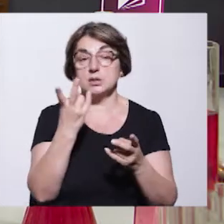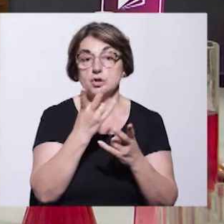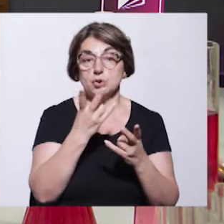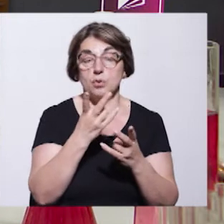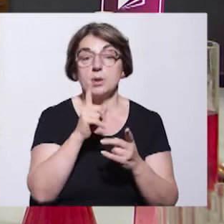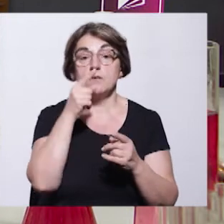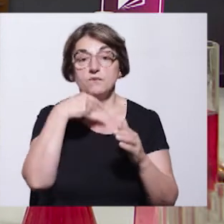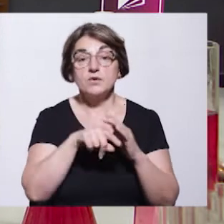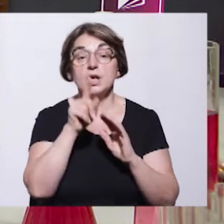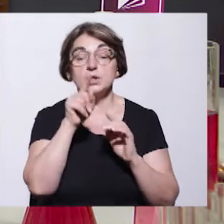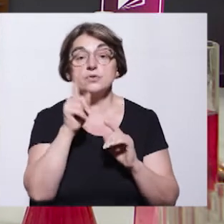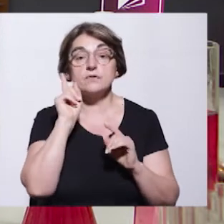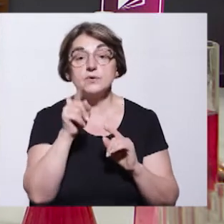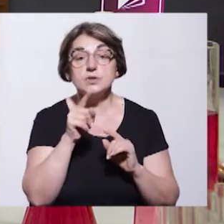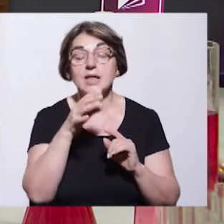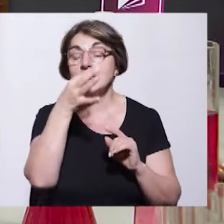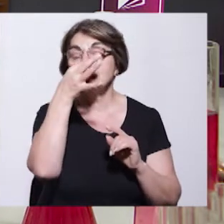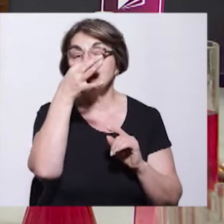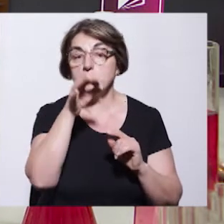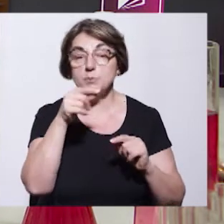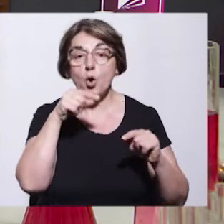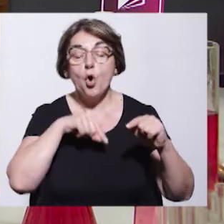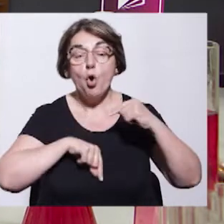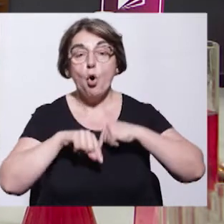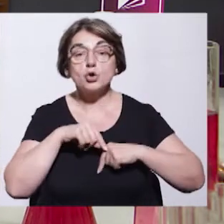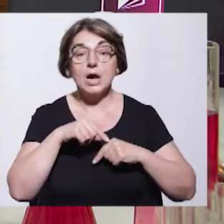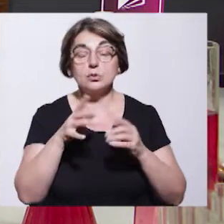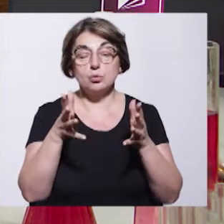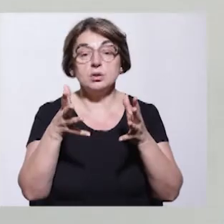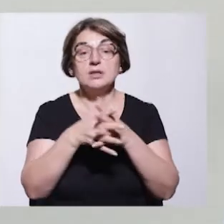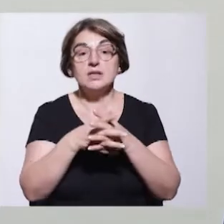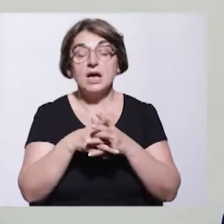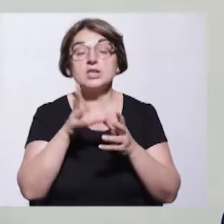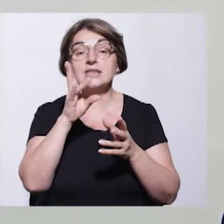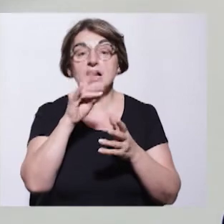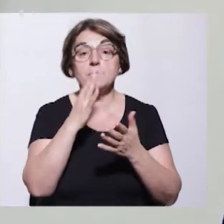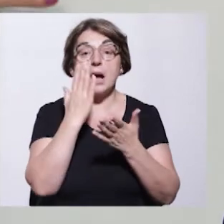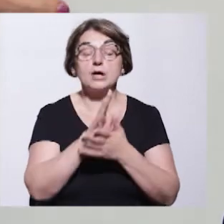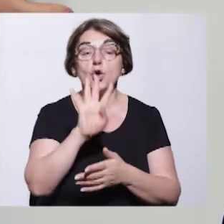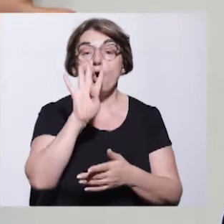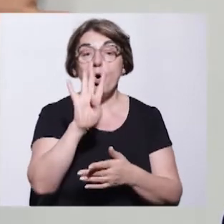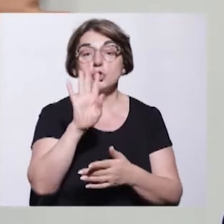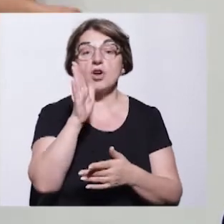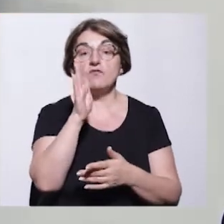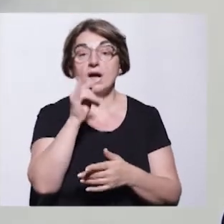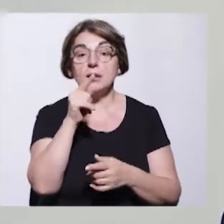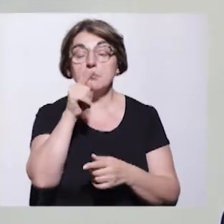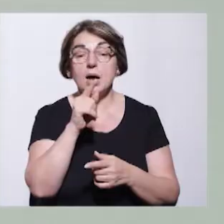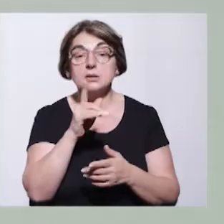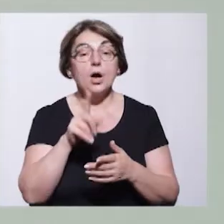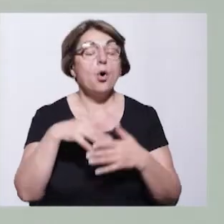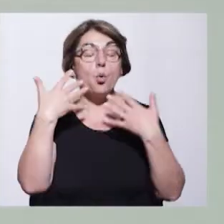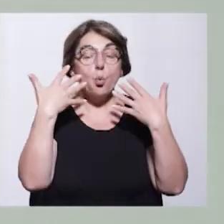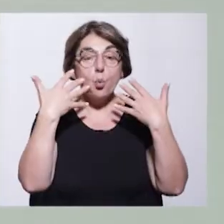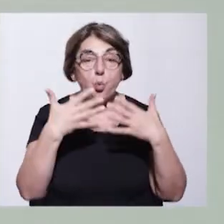ვინაიდან ჩვენ ვიცით, რომ ნებისმიერ ორგანულ ნაერთში ნახშირბადი არის ოთხვალენტიანი, მას უკვე